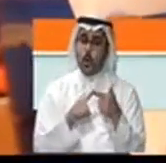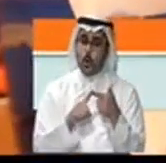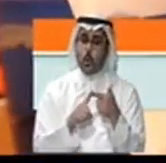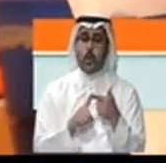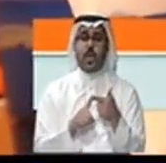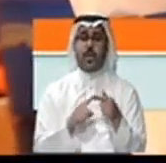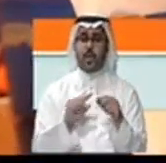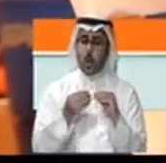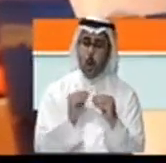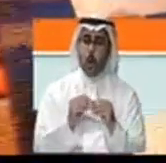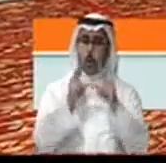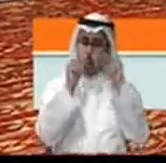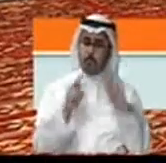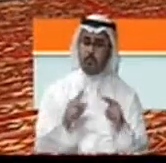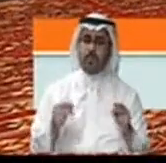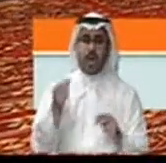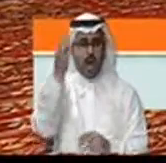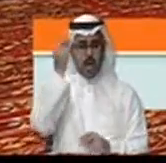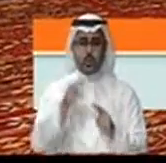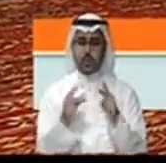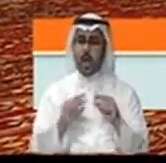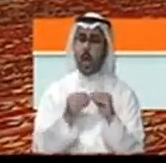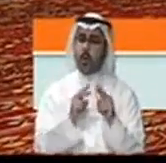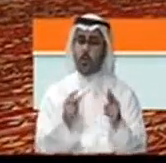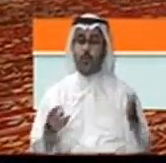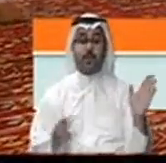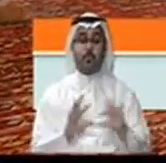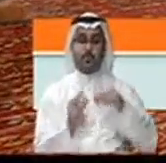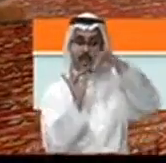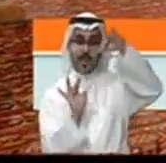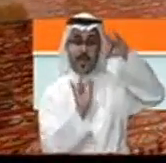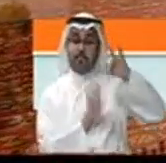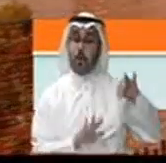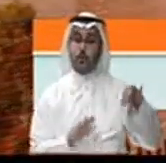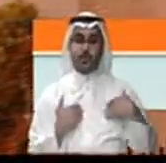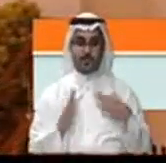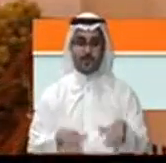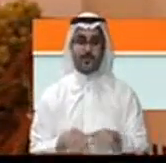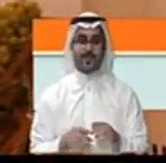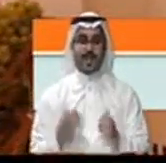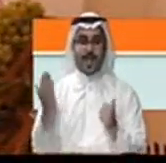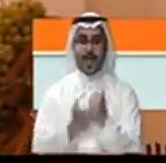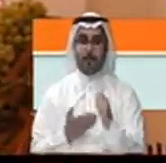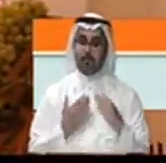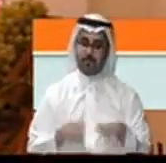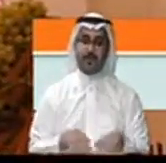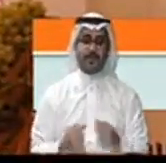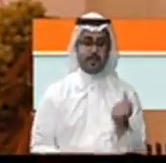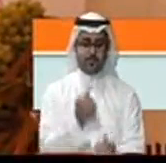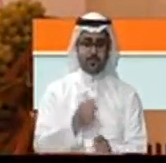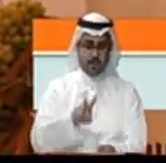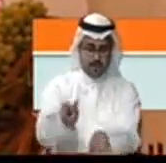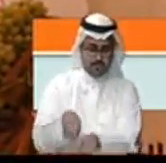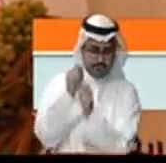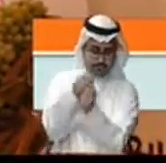والأسود واللبناني، وجميعها موجودة في المنطقة. المزارعين يكونون على زراعتها